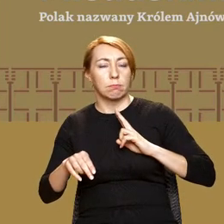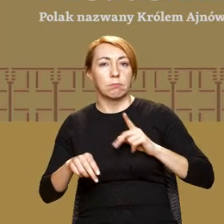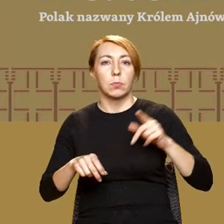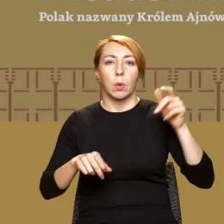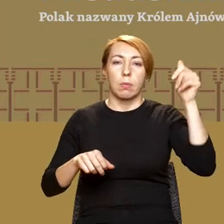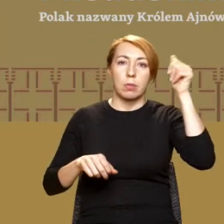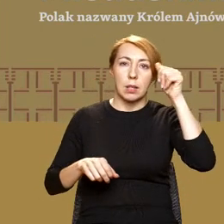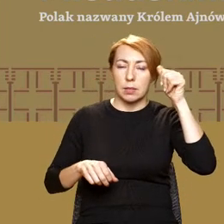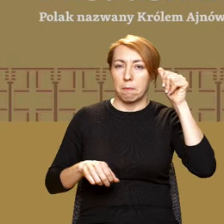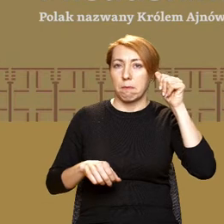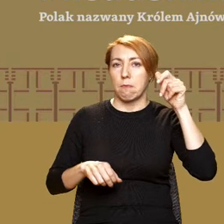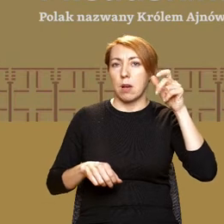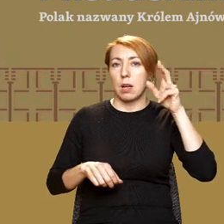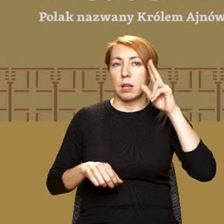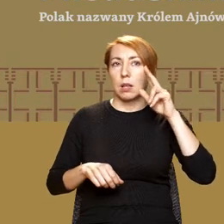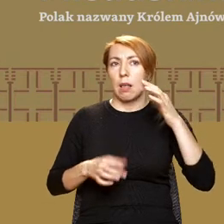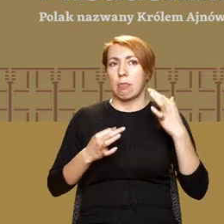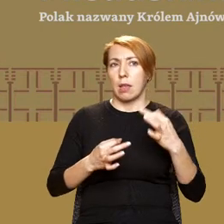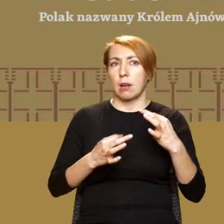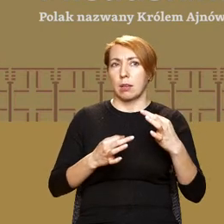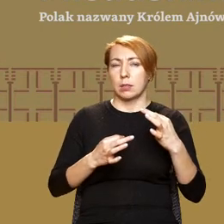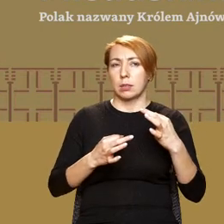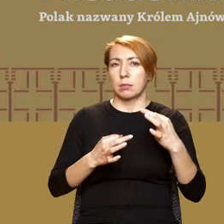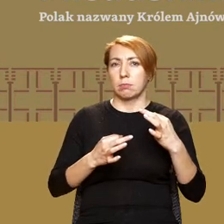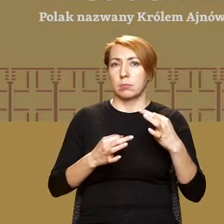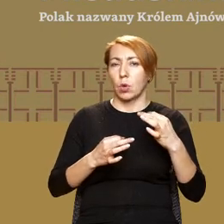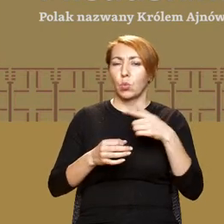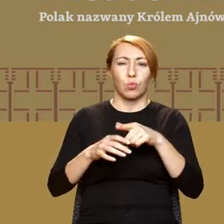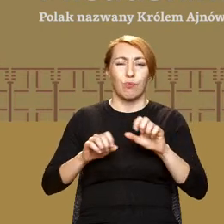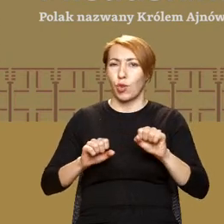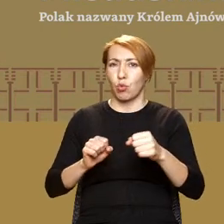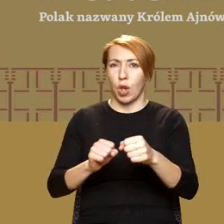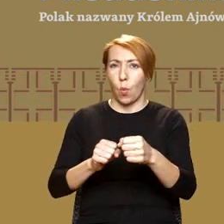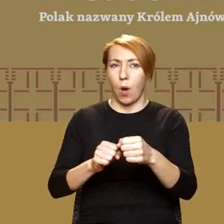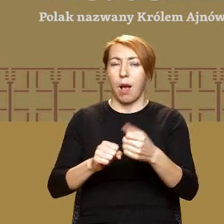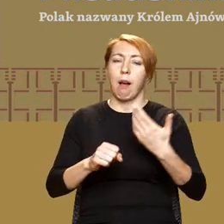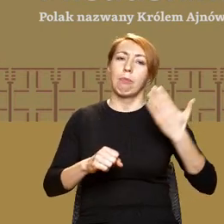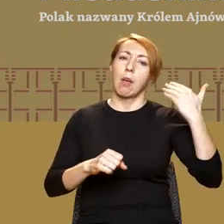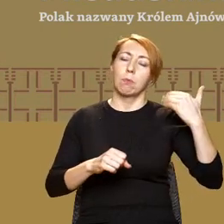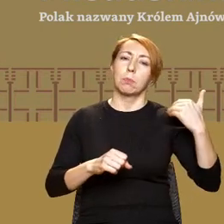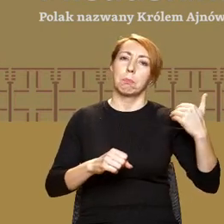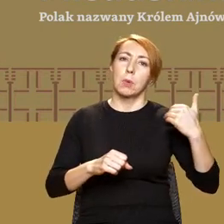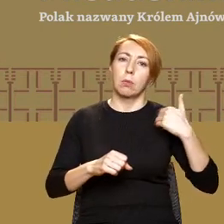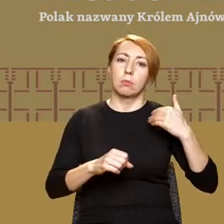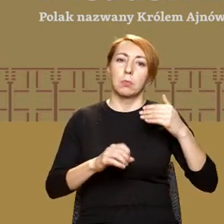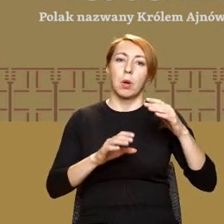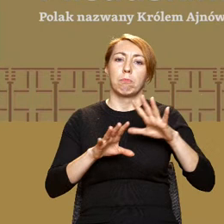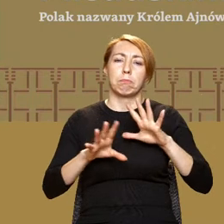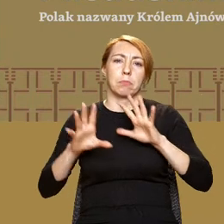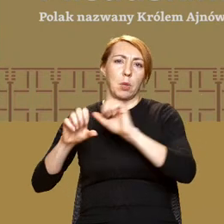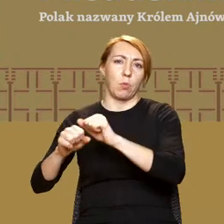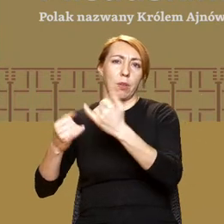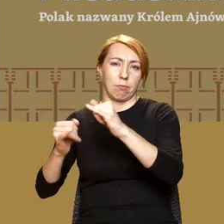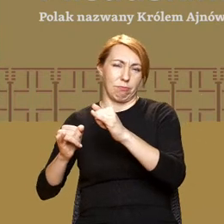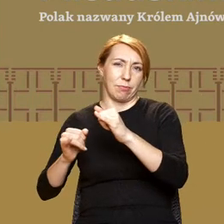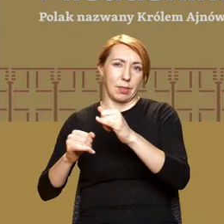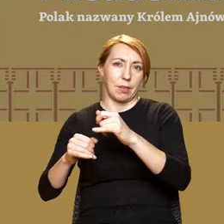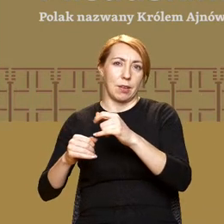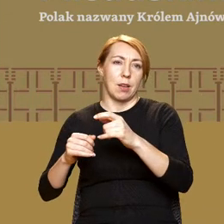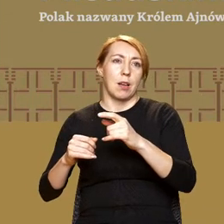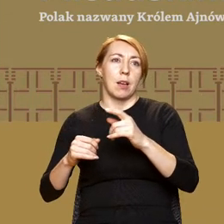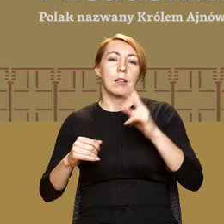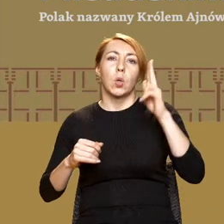Instytut, nazywała, w tej chwili ten instytut nie działa, ale jego działalność przejęła inna placówka, Instytut